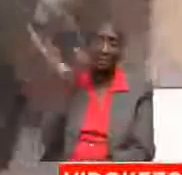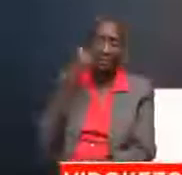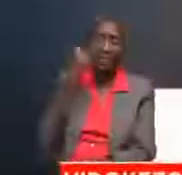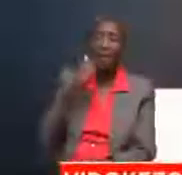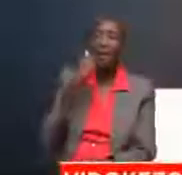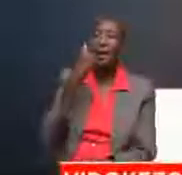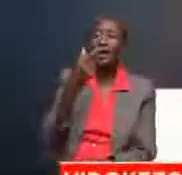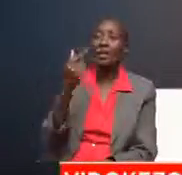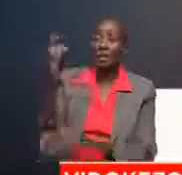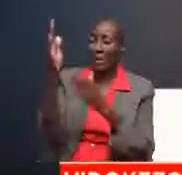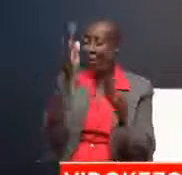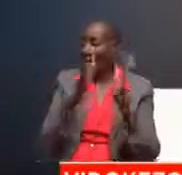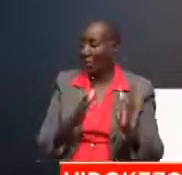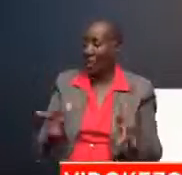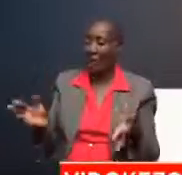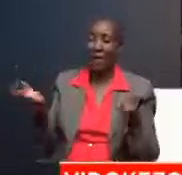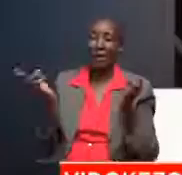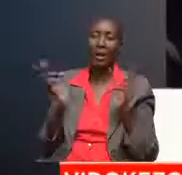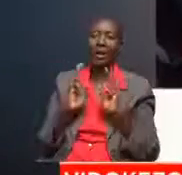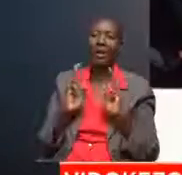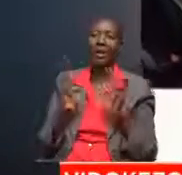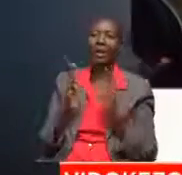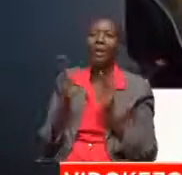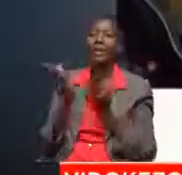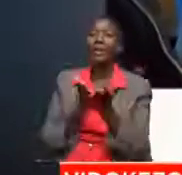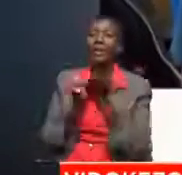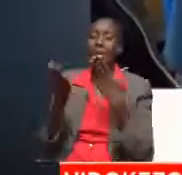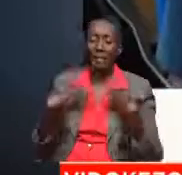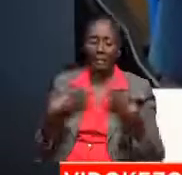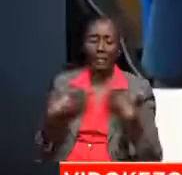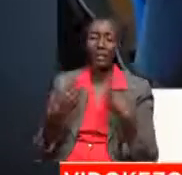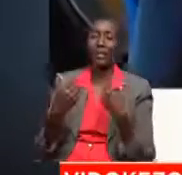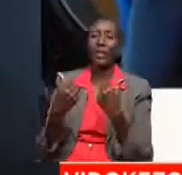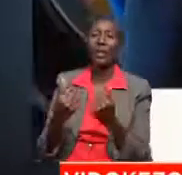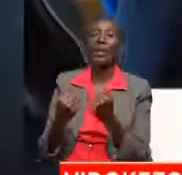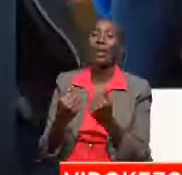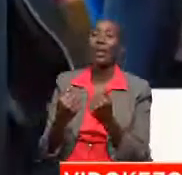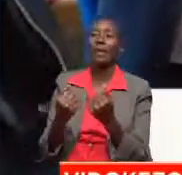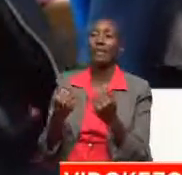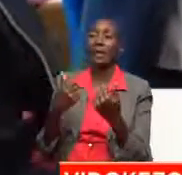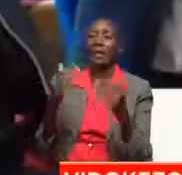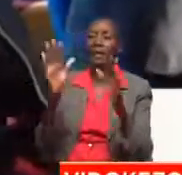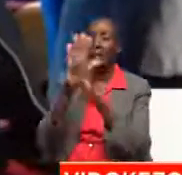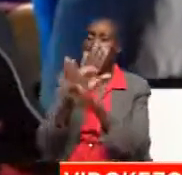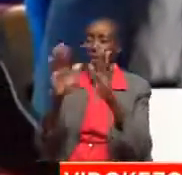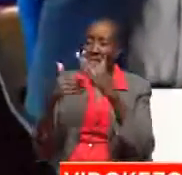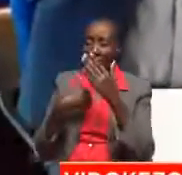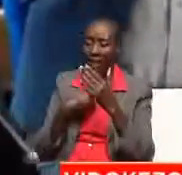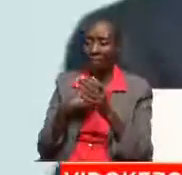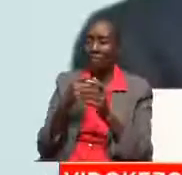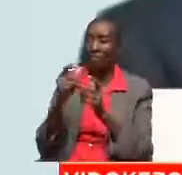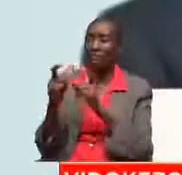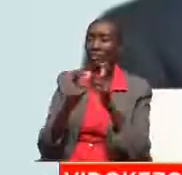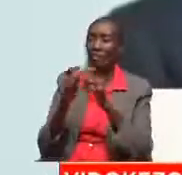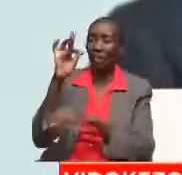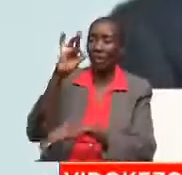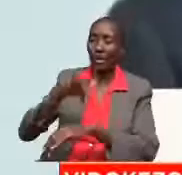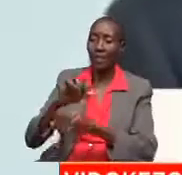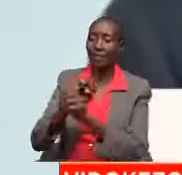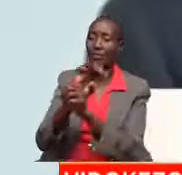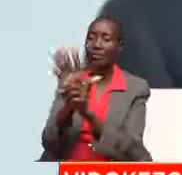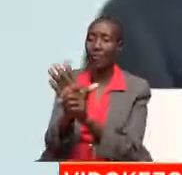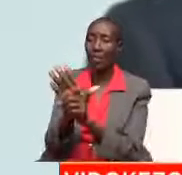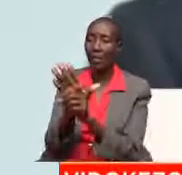kuwa mikakati shawekwa ya kuhakikisha kuwa huduma kiafya nchini wanapata vifaa vya kuzuia maambukizi ya corona. Let us